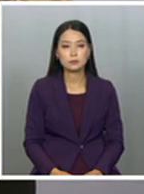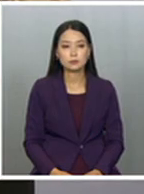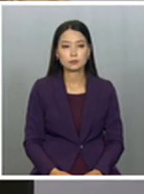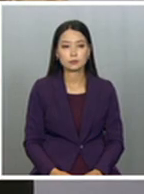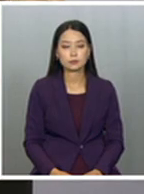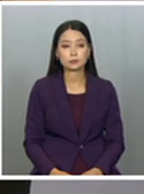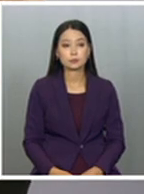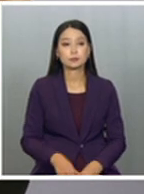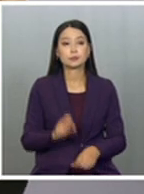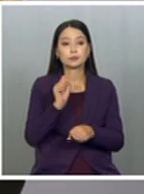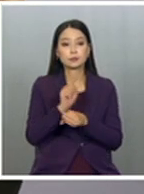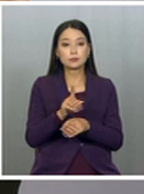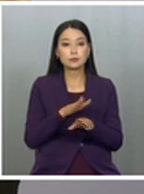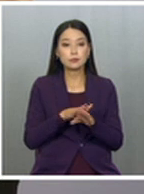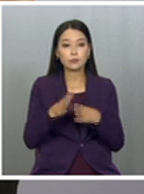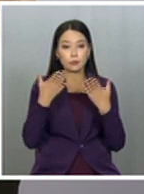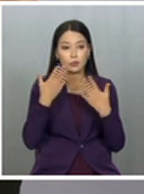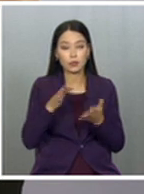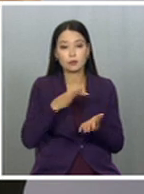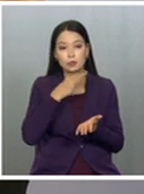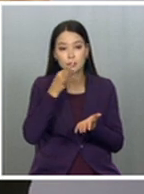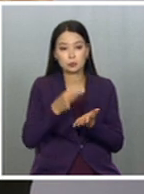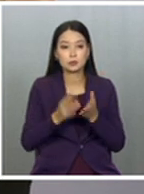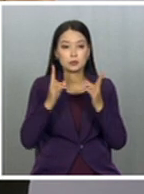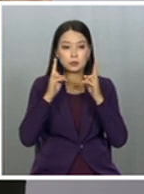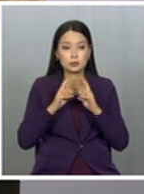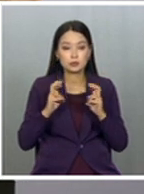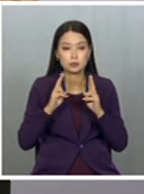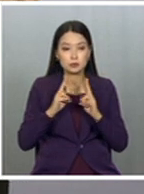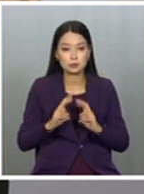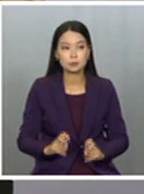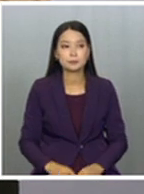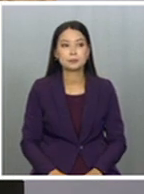Тапсырманы орындап болсаңыздар, жауабын тексерейік.